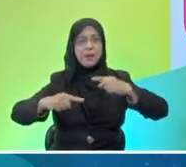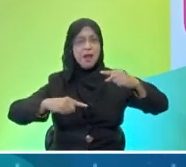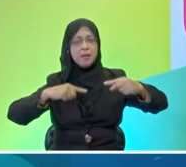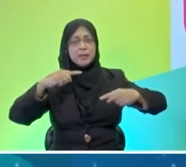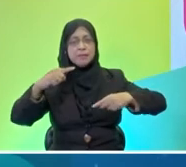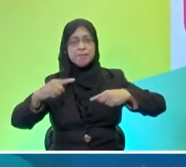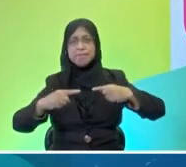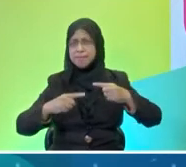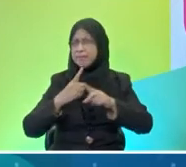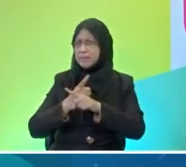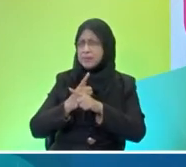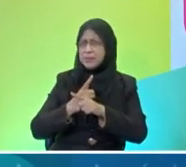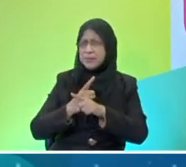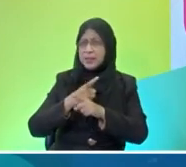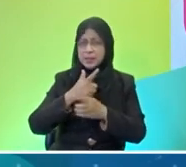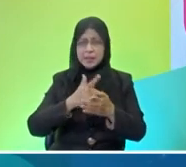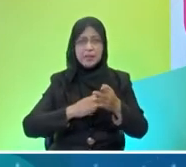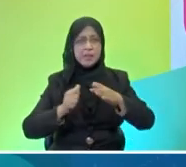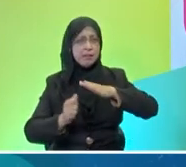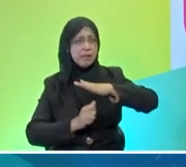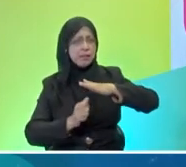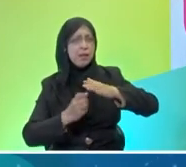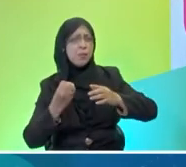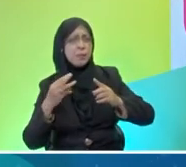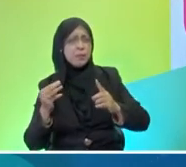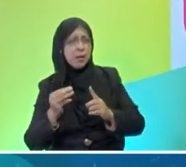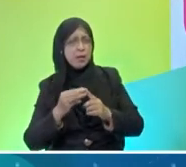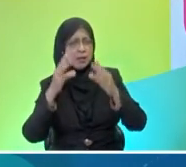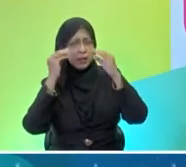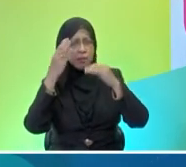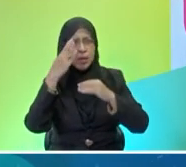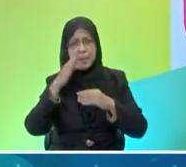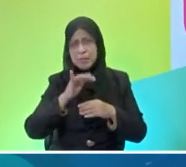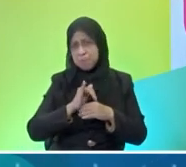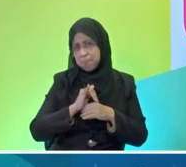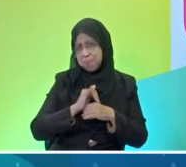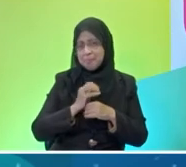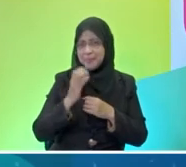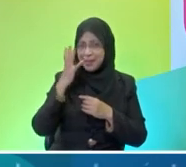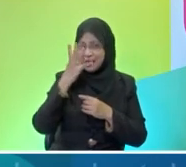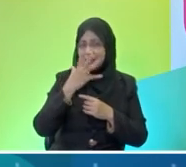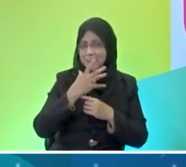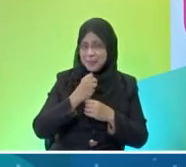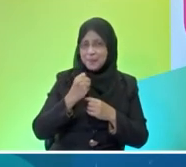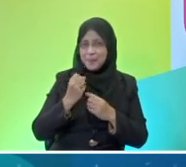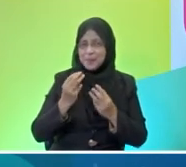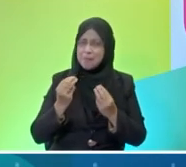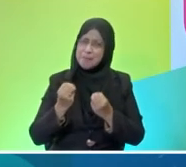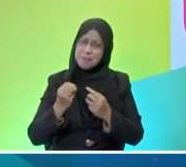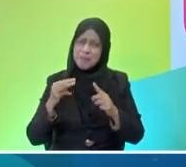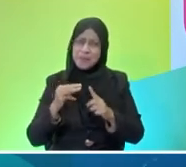keren Asa sini Cikgu berapa mereka yang gua beli lagi di sini ini dia cantik nih sebenarnya